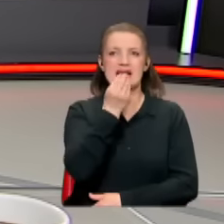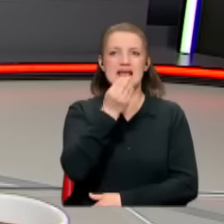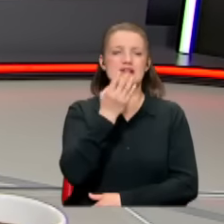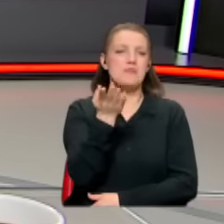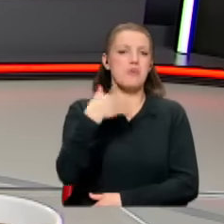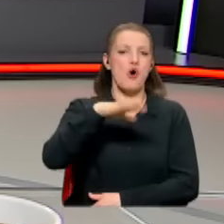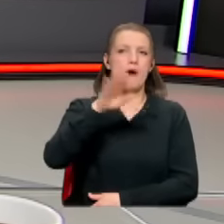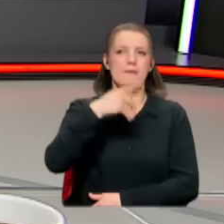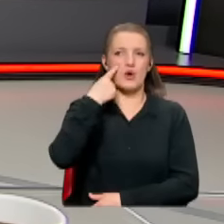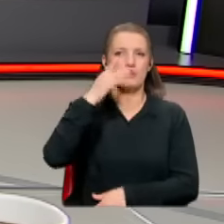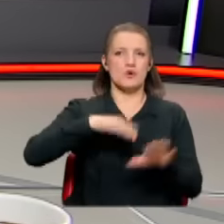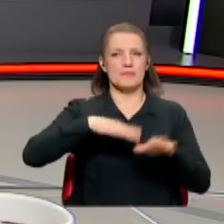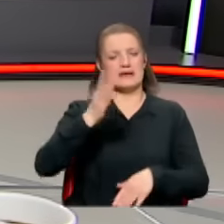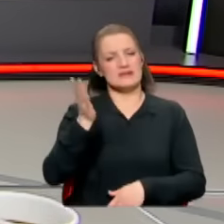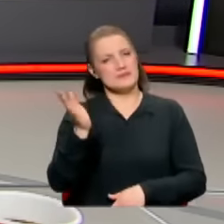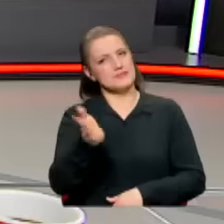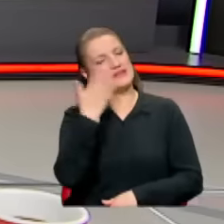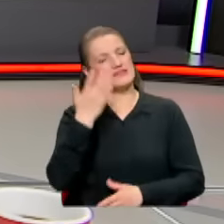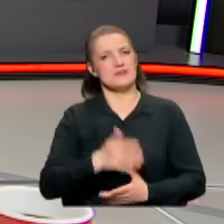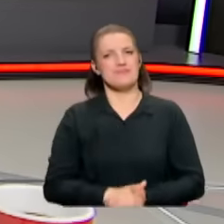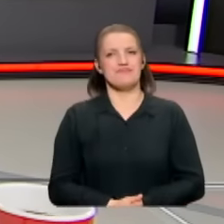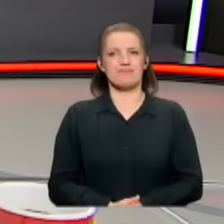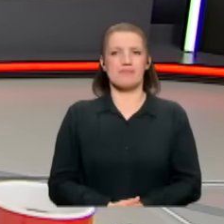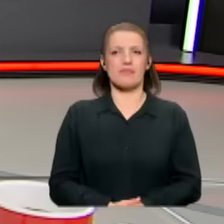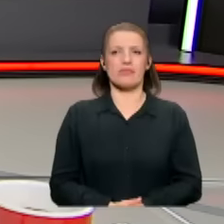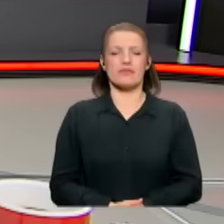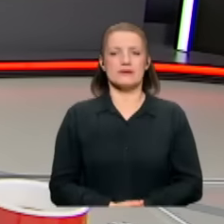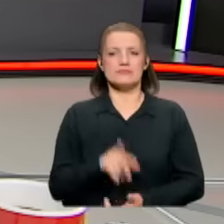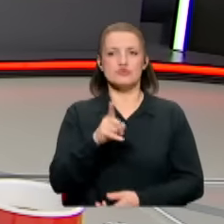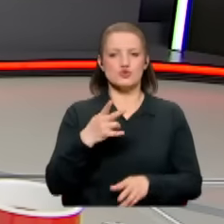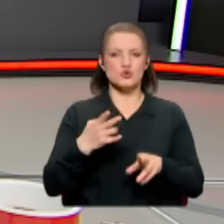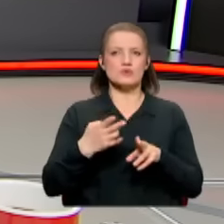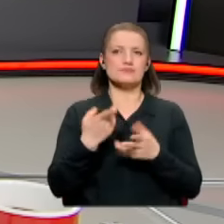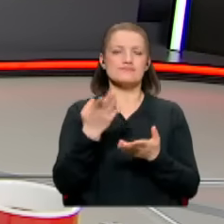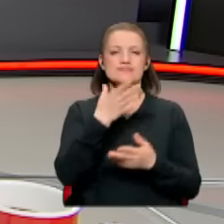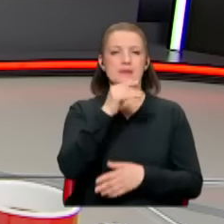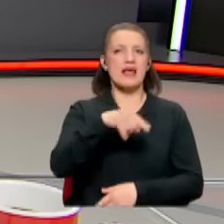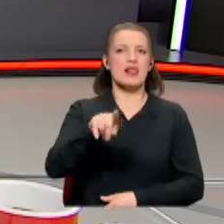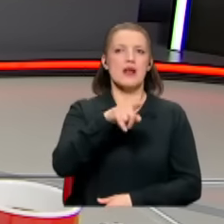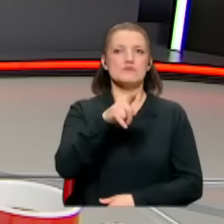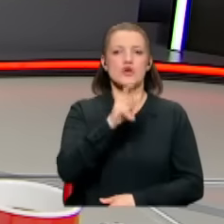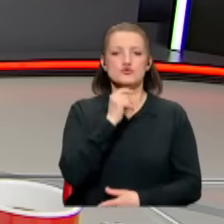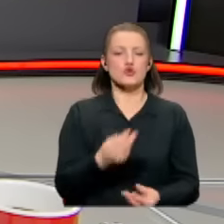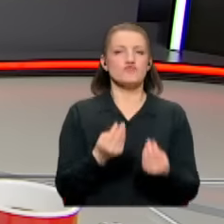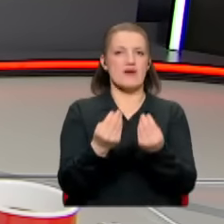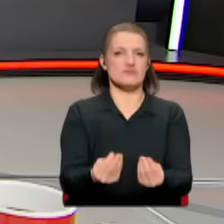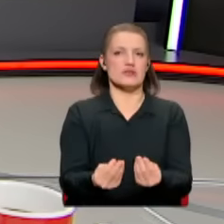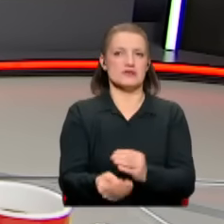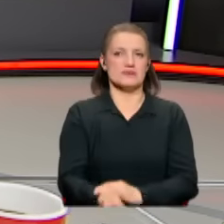yani. Arkadaşlar neyse boş verin sonra veririz onu. Gıda boyası. Ama bu bir deneye dönüştü. Emeklilere bunu vaat etmişlerdi